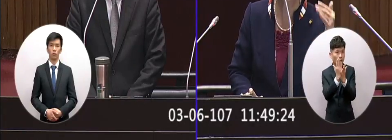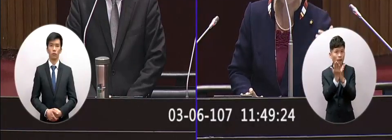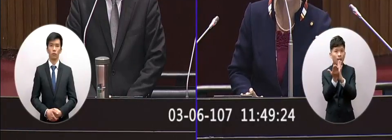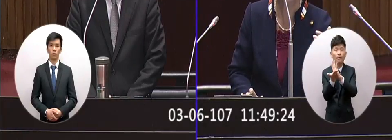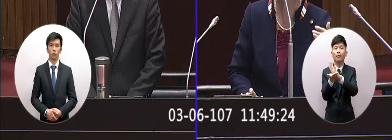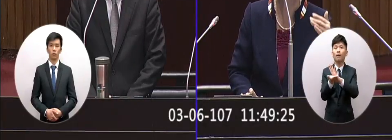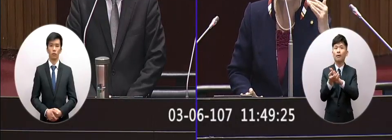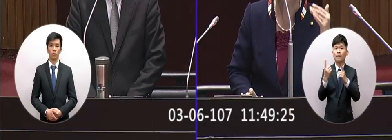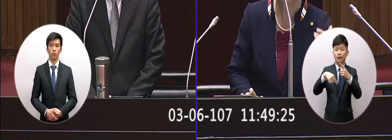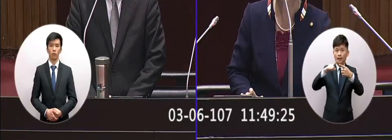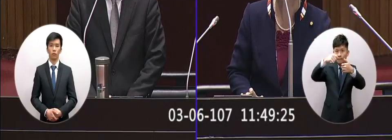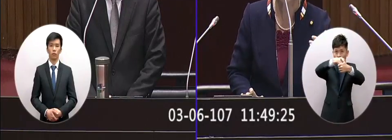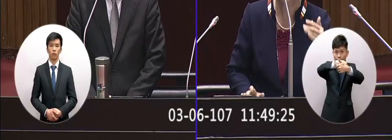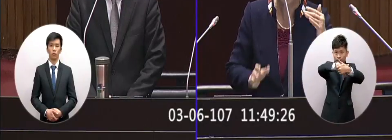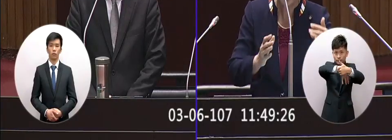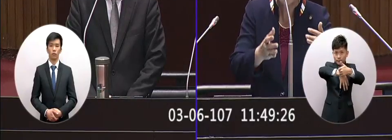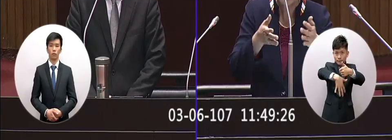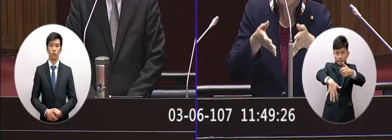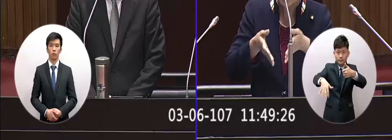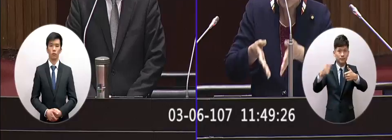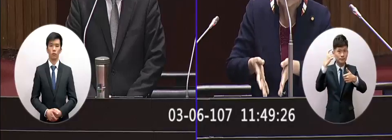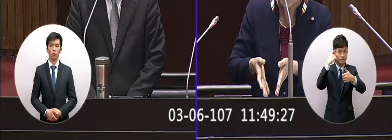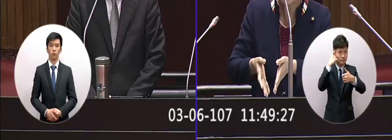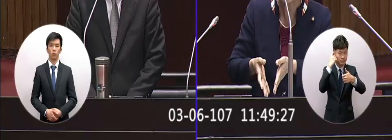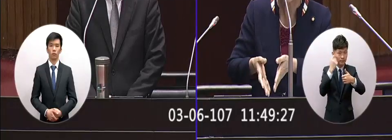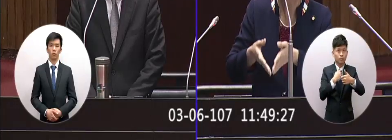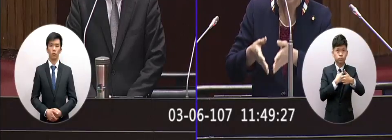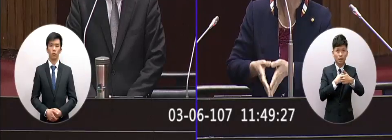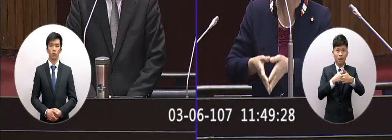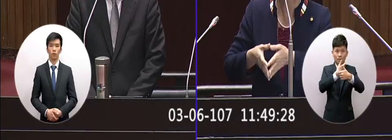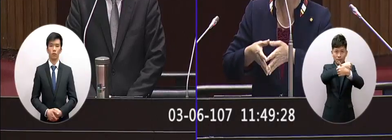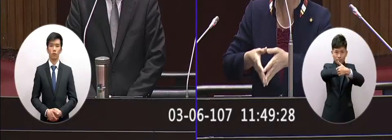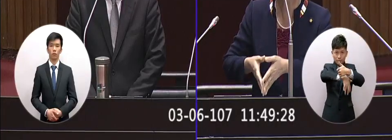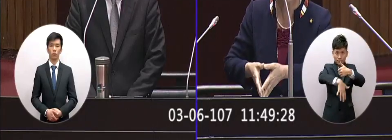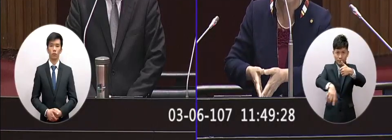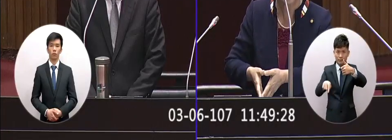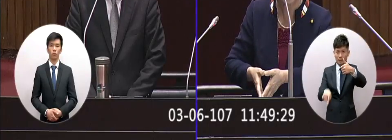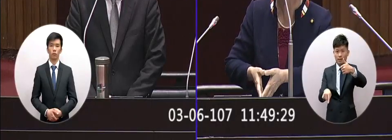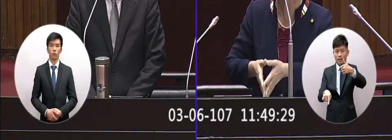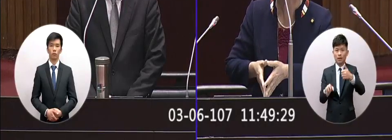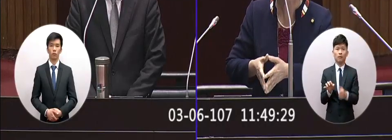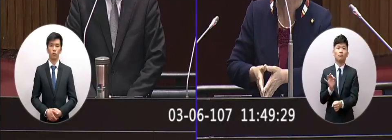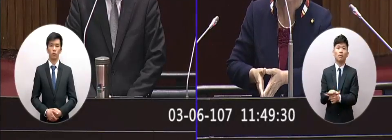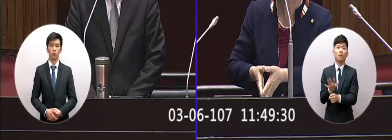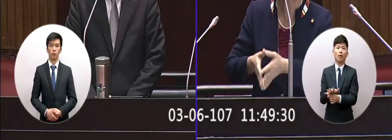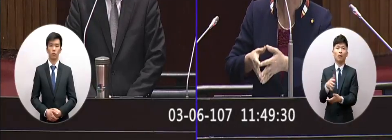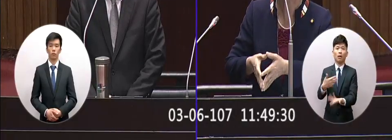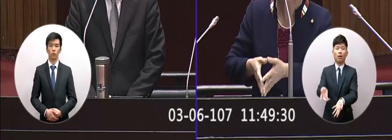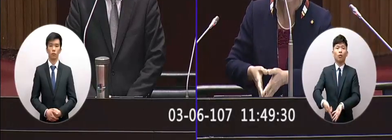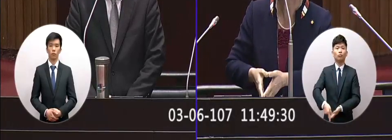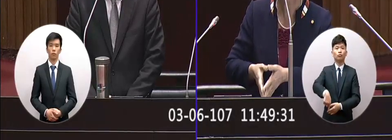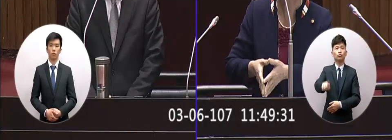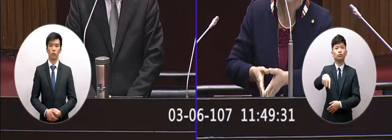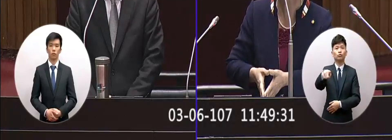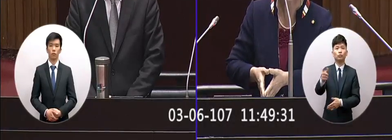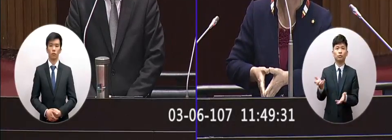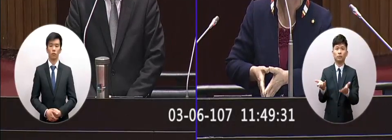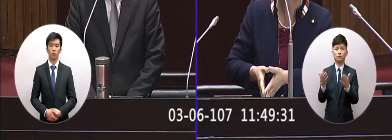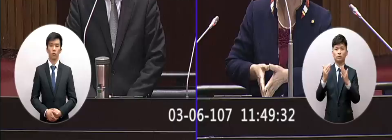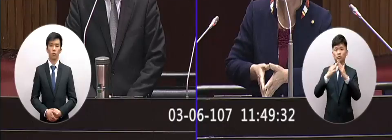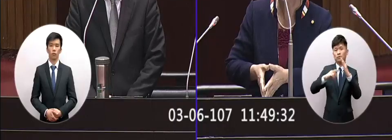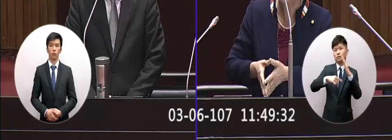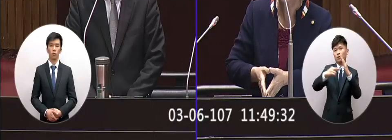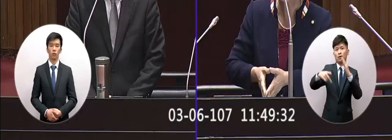个多层次的这样的一个思考，而不会只是在最下面的好我们只是把资源放下去就说大家赶快去重建整